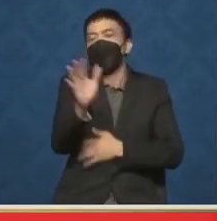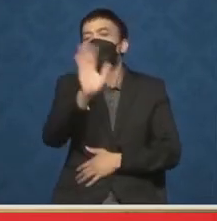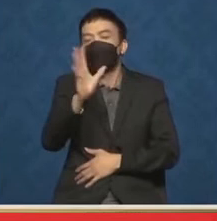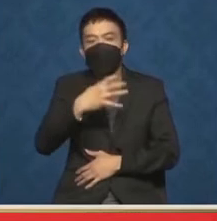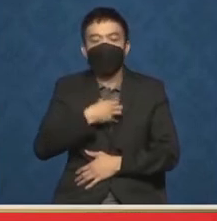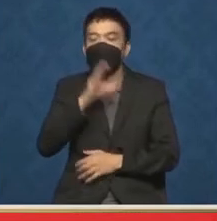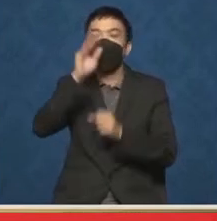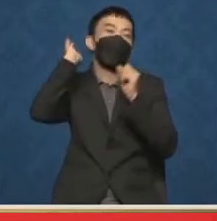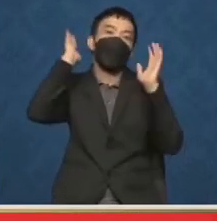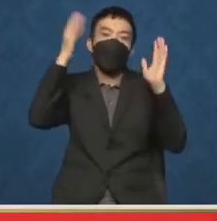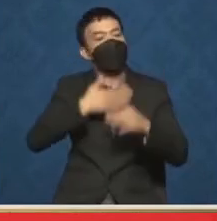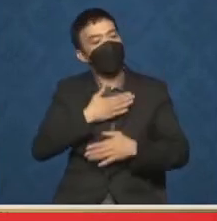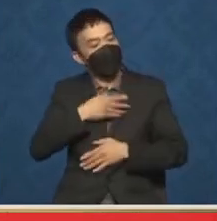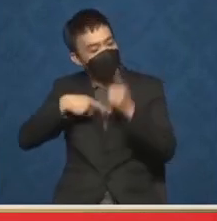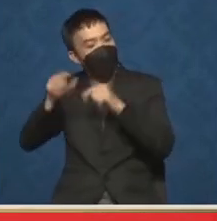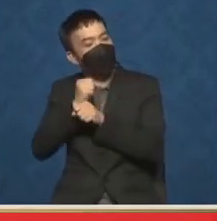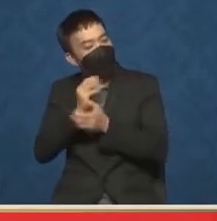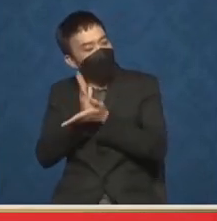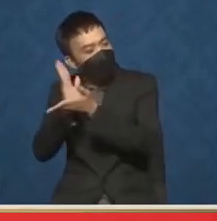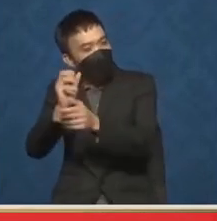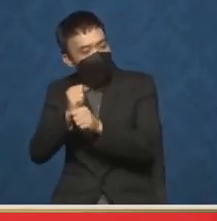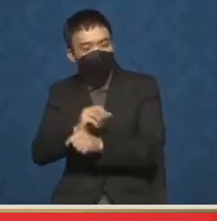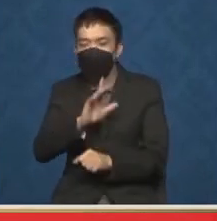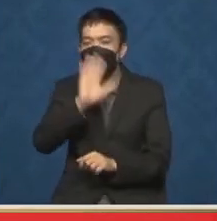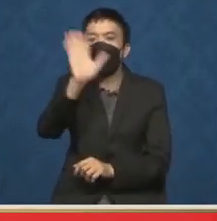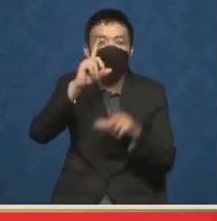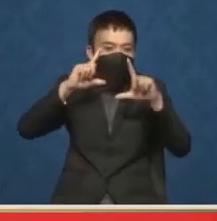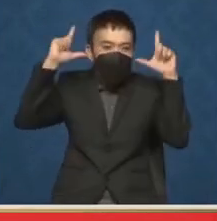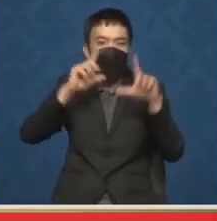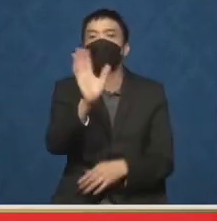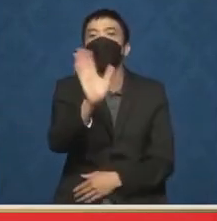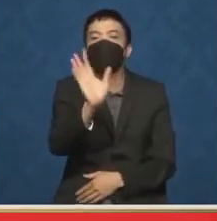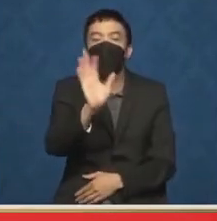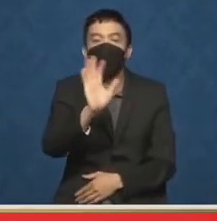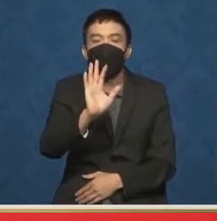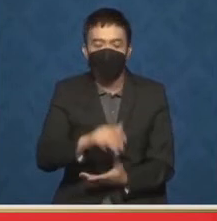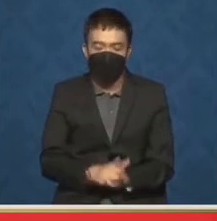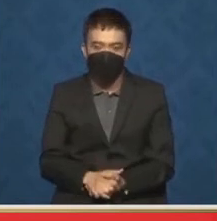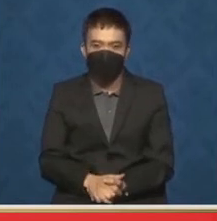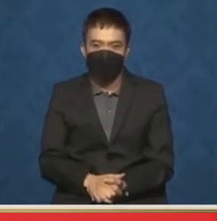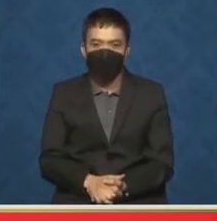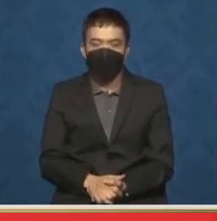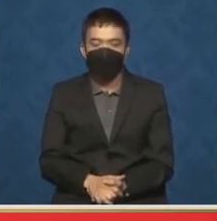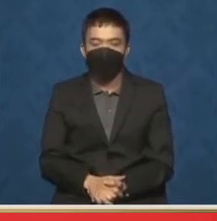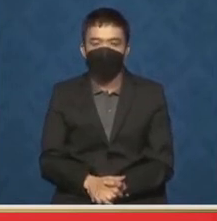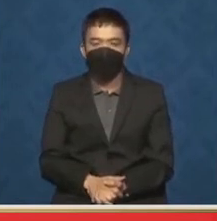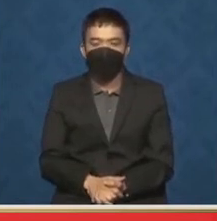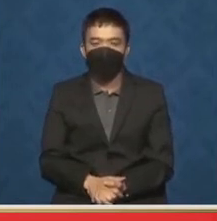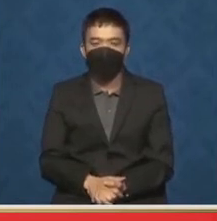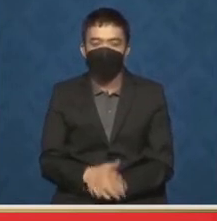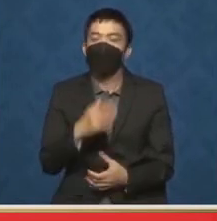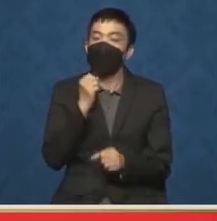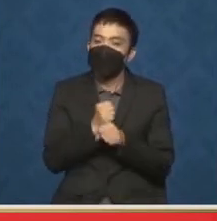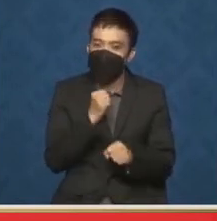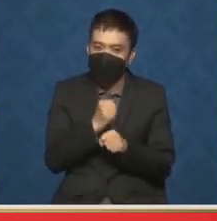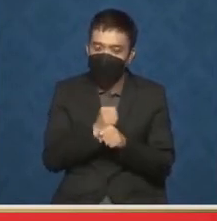เอาเปล่ ประกา dariพ Rudodanarหอโค kh ši Seeความเขาใ both ofจำหนไมน้อยเราทำง